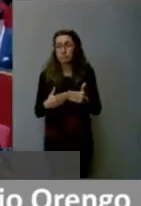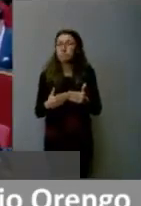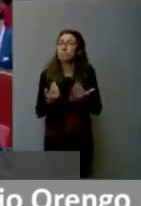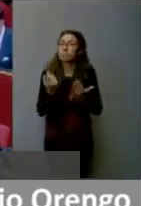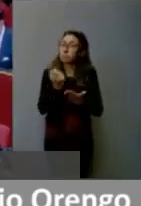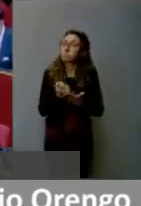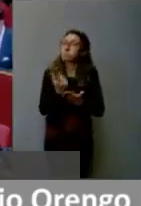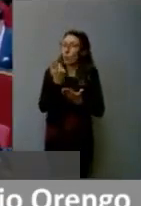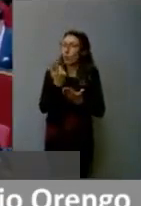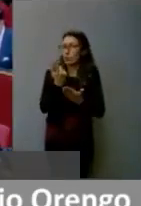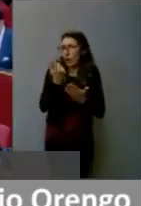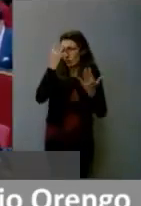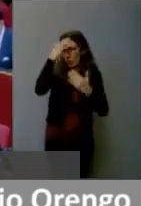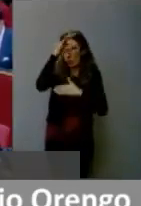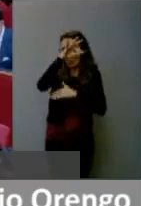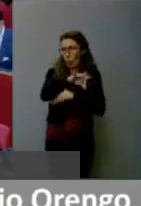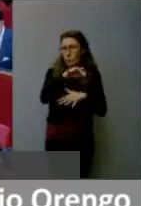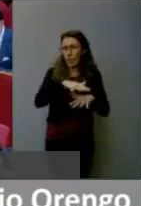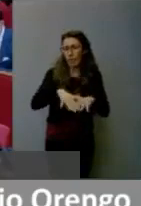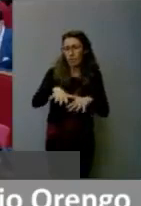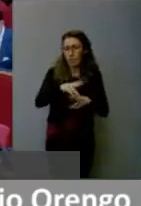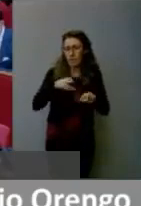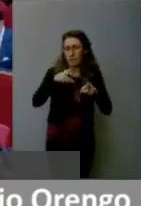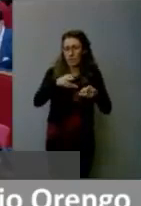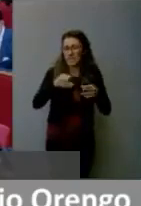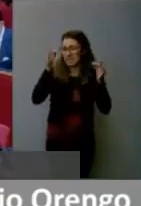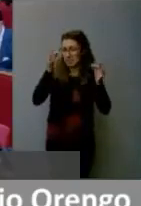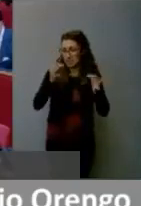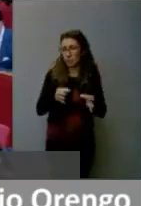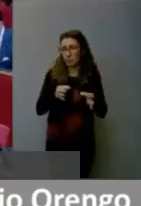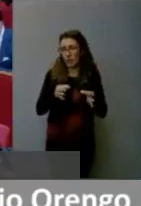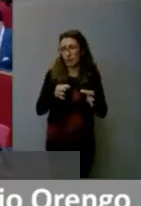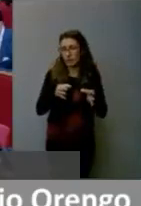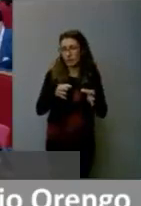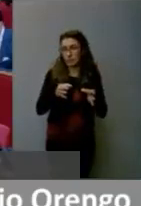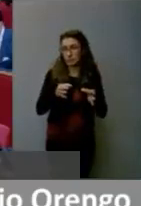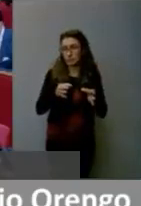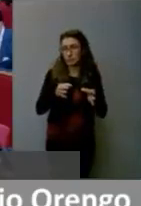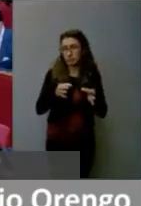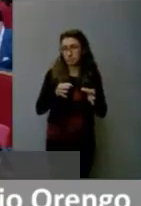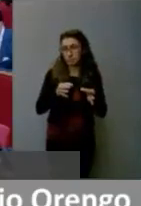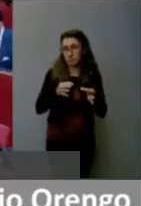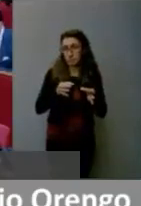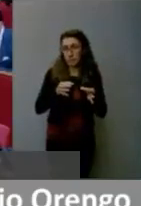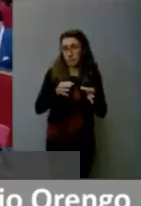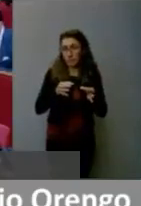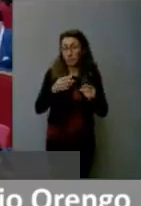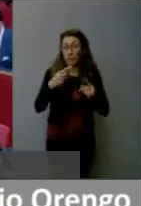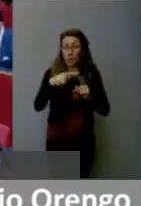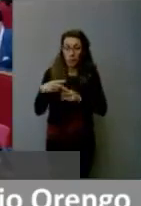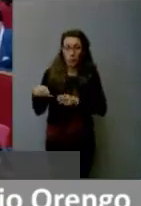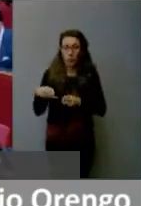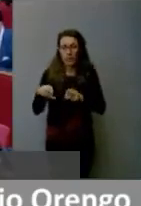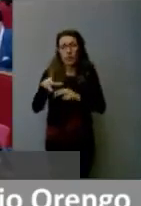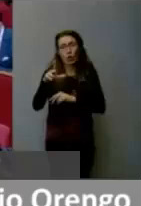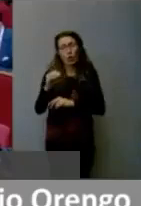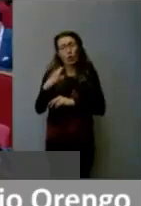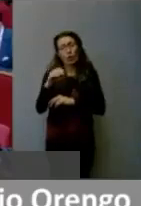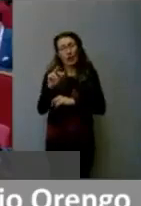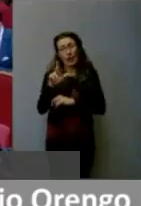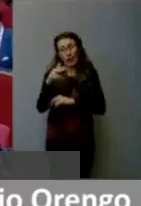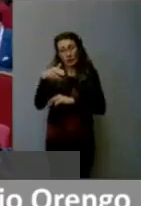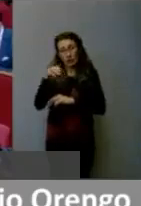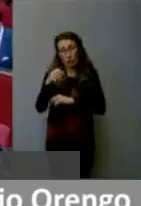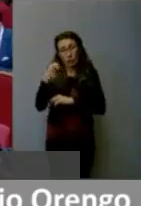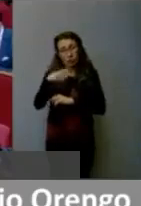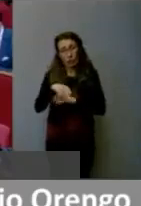importante per la messa in sicurezza di quel tratto, ripeto, così importante di strada ed eventualmente del rio Locarno che è